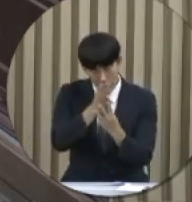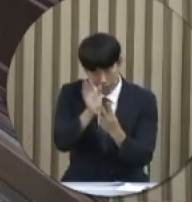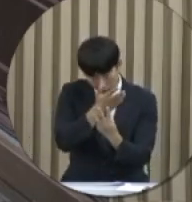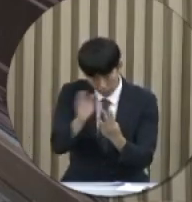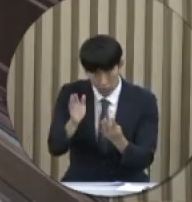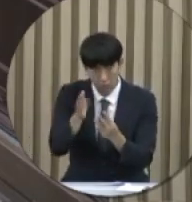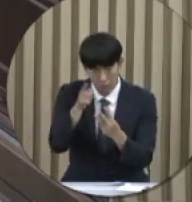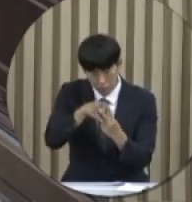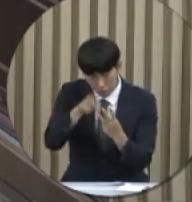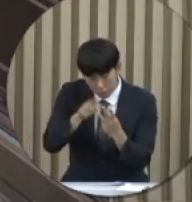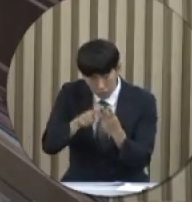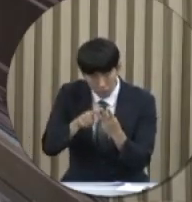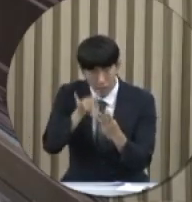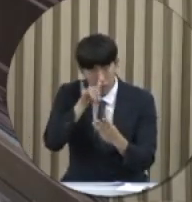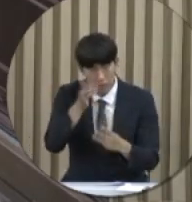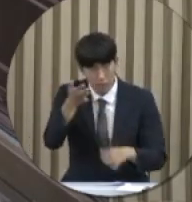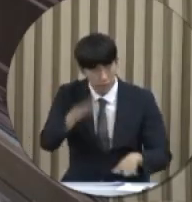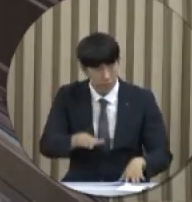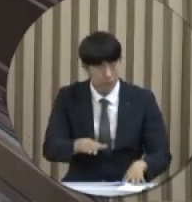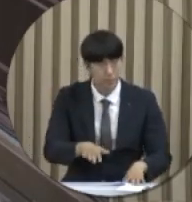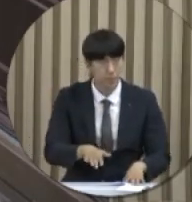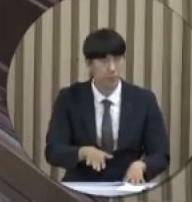됐는데요. 지금